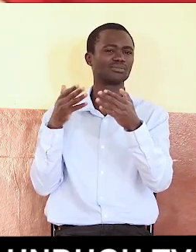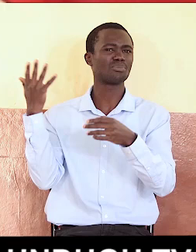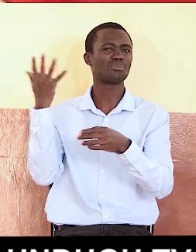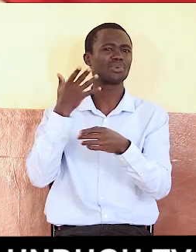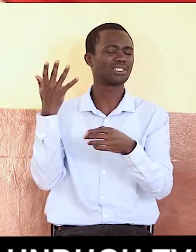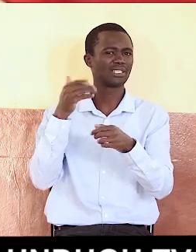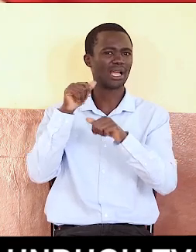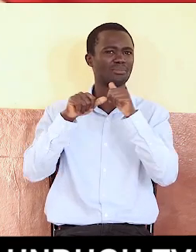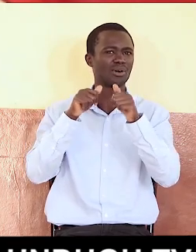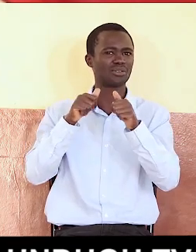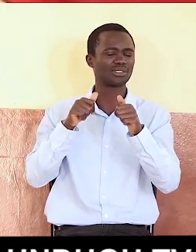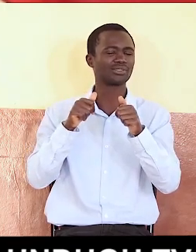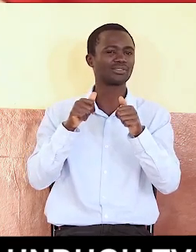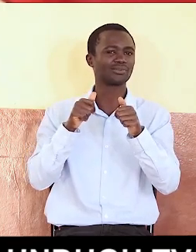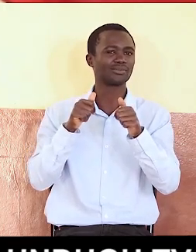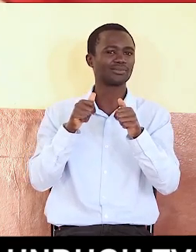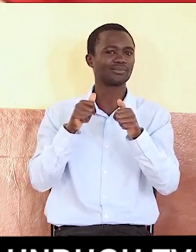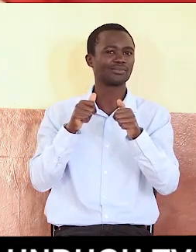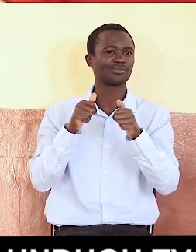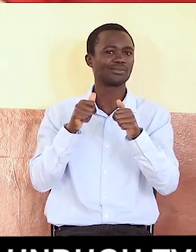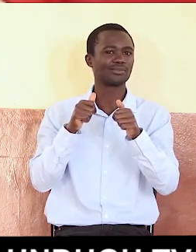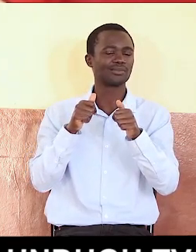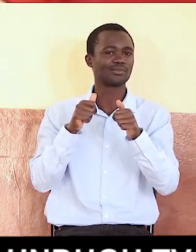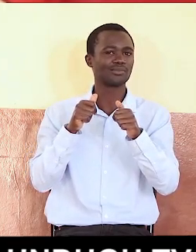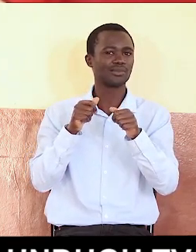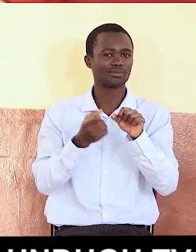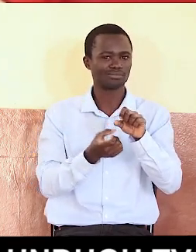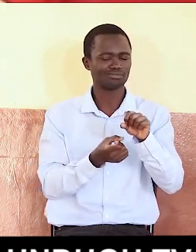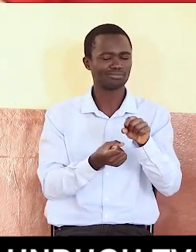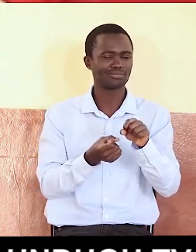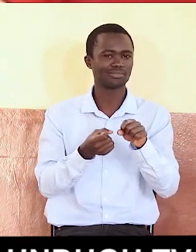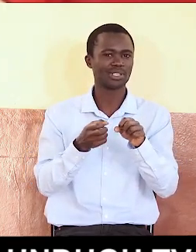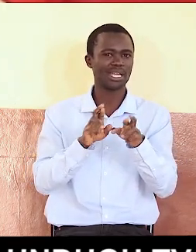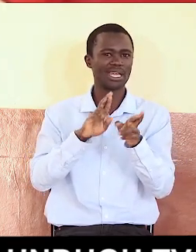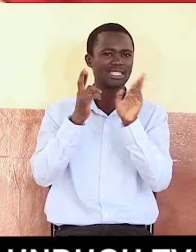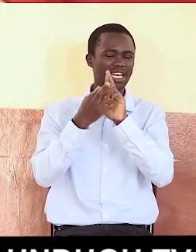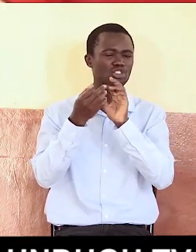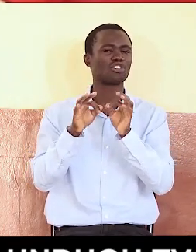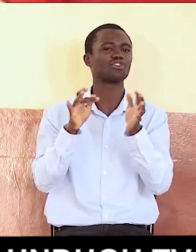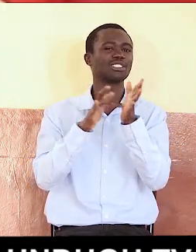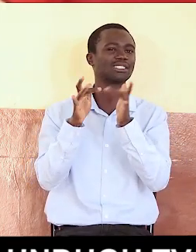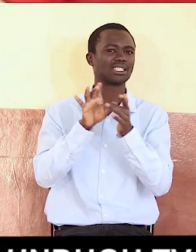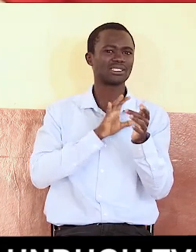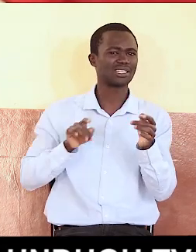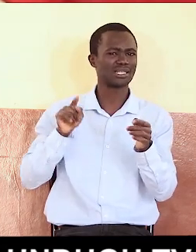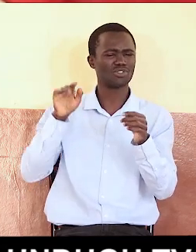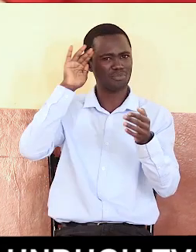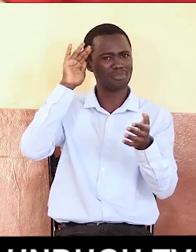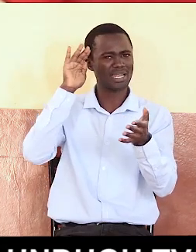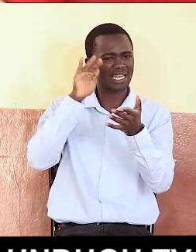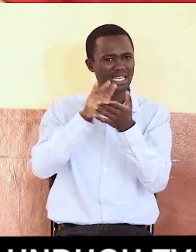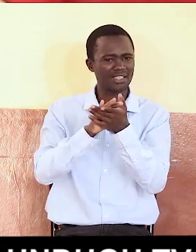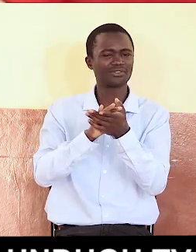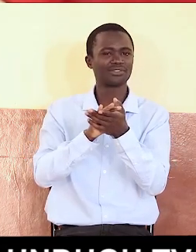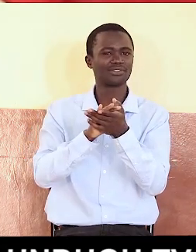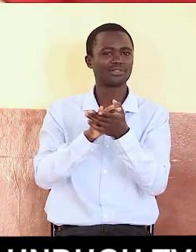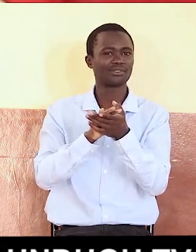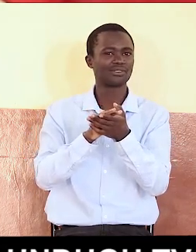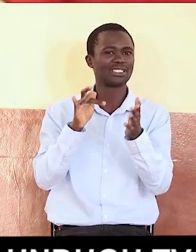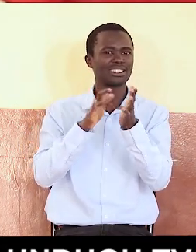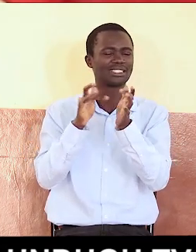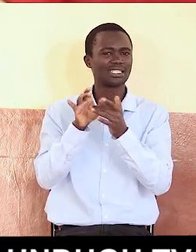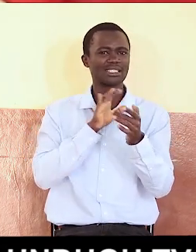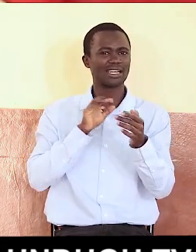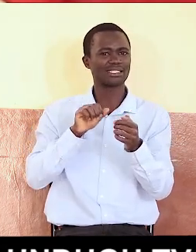kwa Yesu. Walisema hakuna ufufuo. Walisema Yesu hakufufuka. Na hawakuamini ati